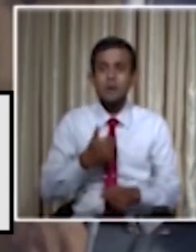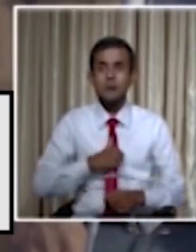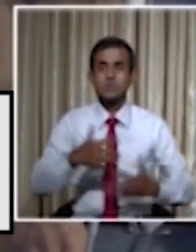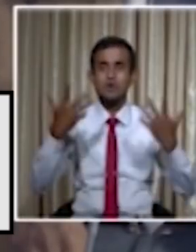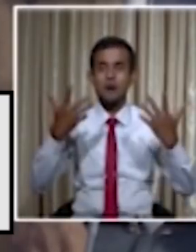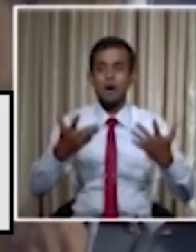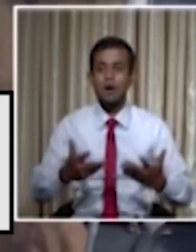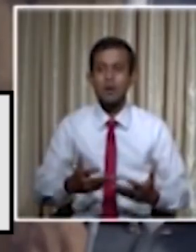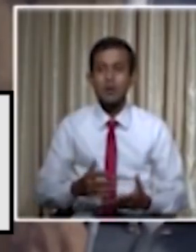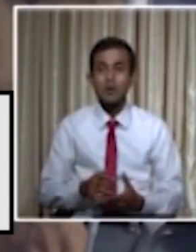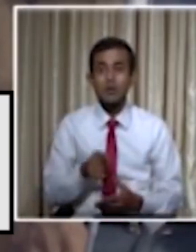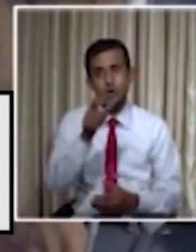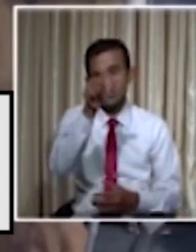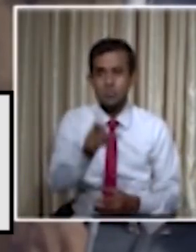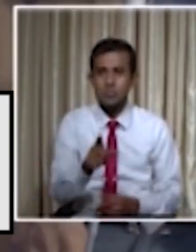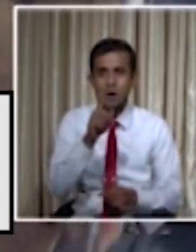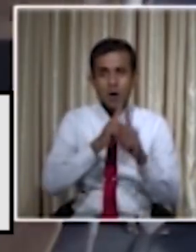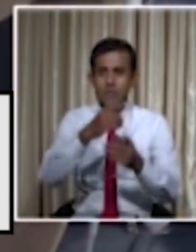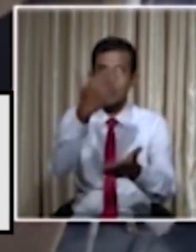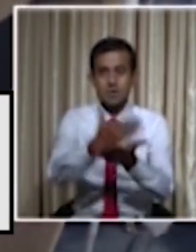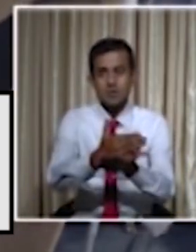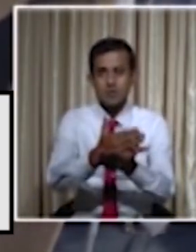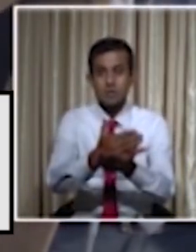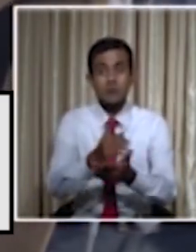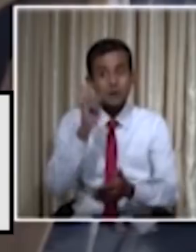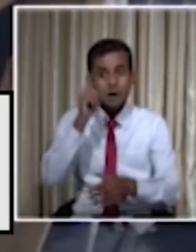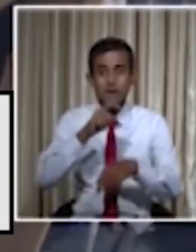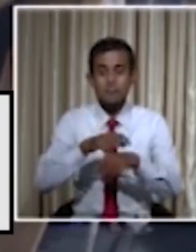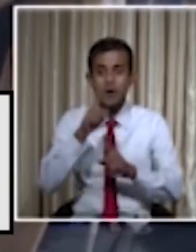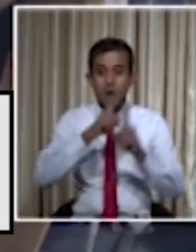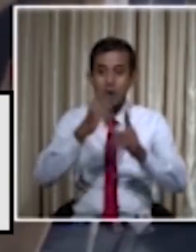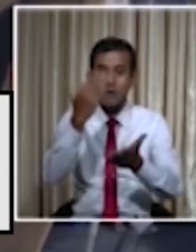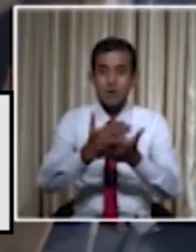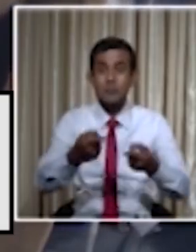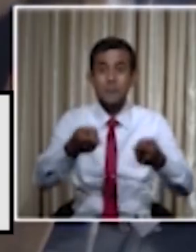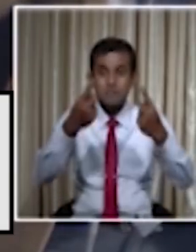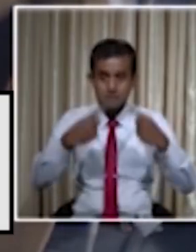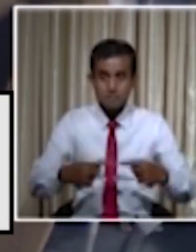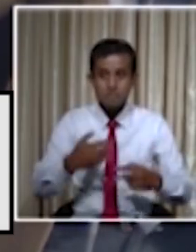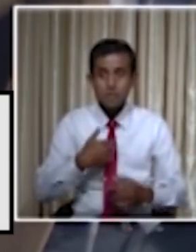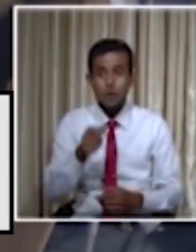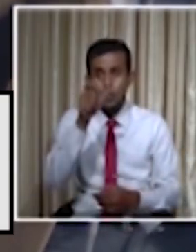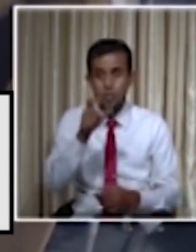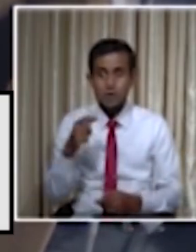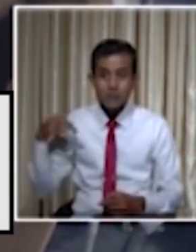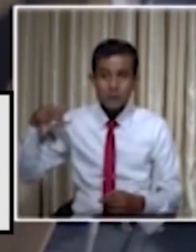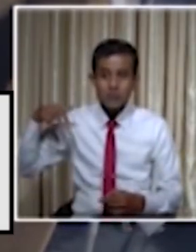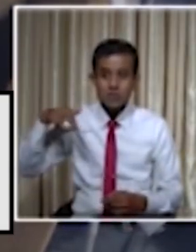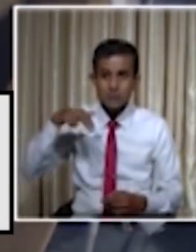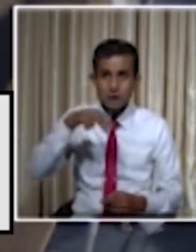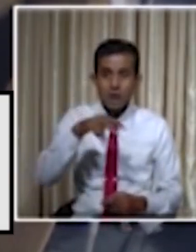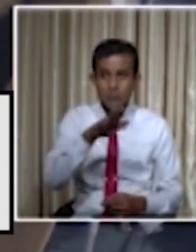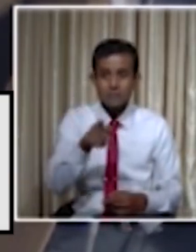විරුද්ධයි කියලා. ඒ වෙලාවේදී ඔබතුමා මගේ කතාව නතර කළා. ඒ වෙලාවේදී කතාව නතර කරයින් පස්සේ මම ඔබතුමා ළඟට ආවා. ඔබතුමා ගාව